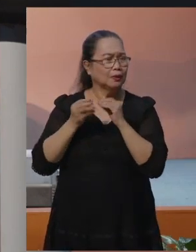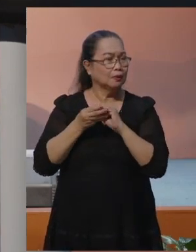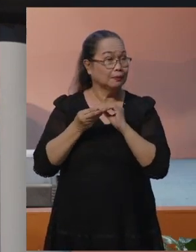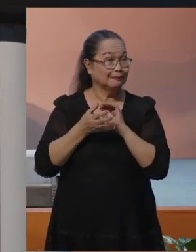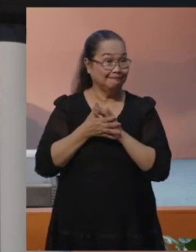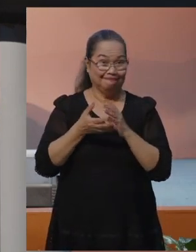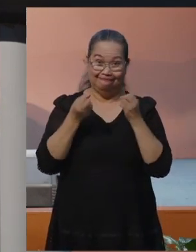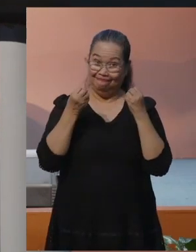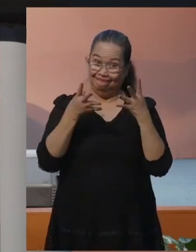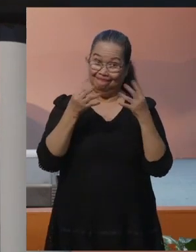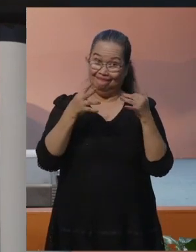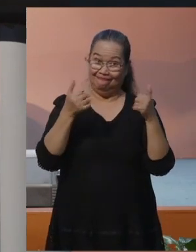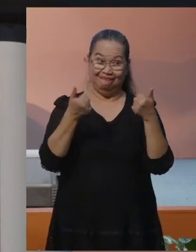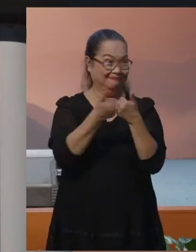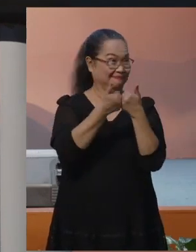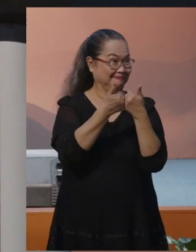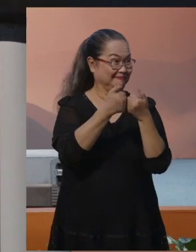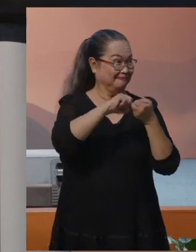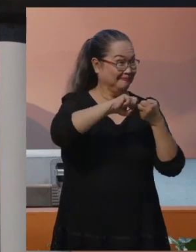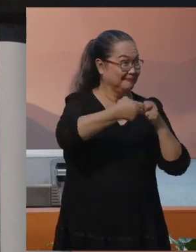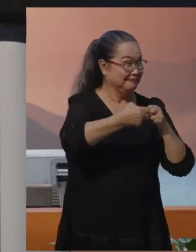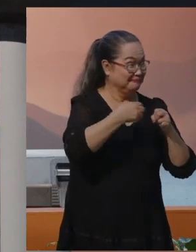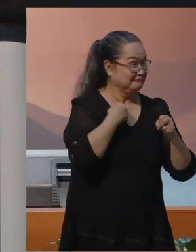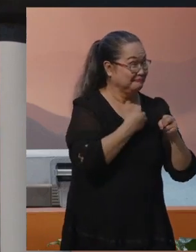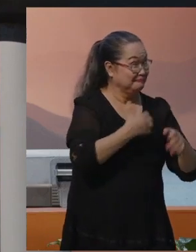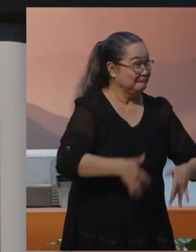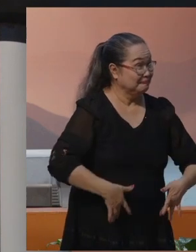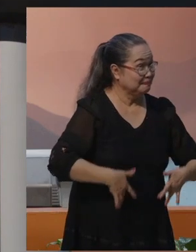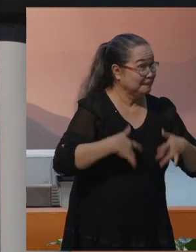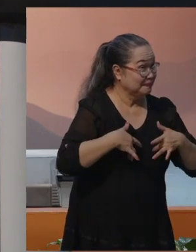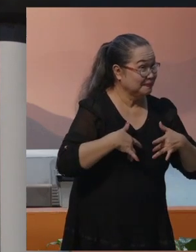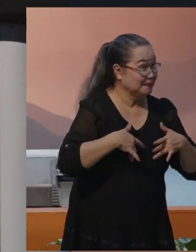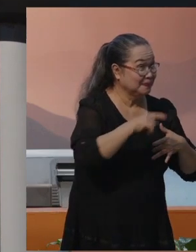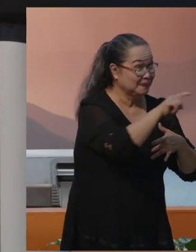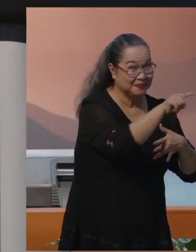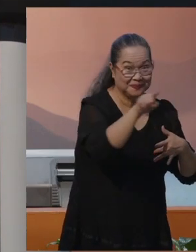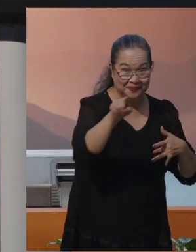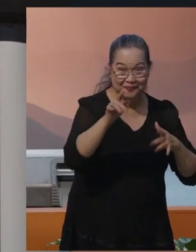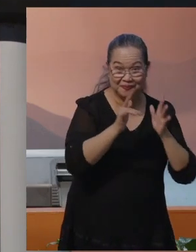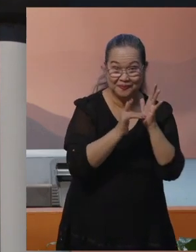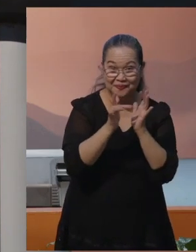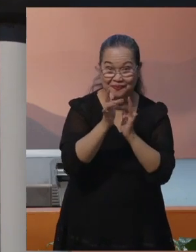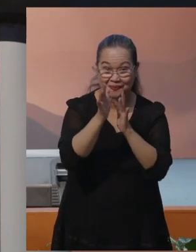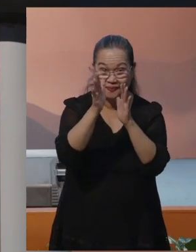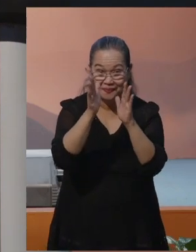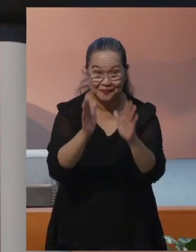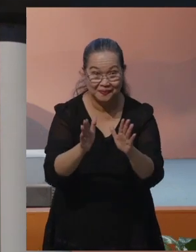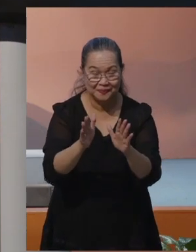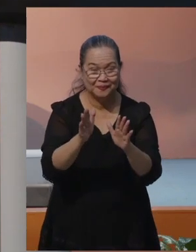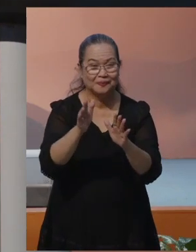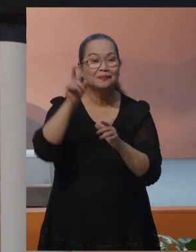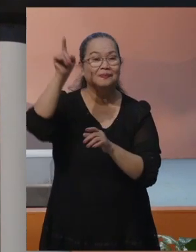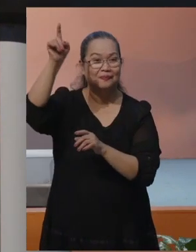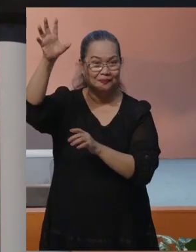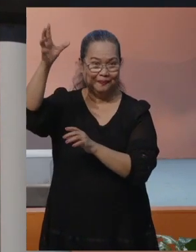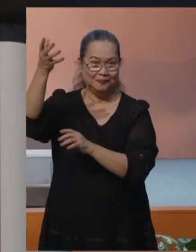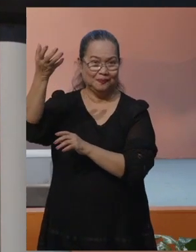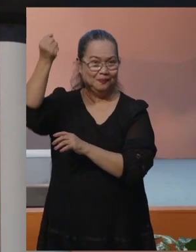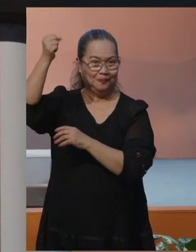Maraming hamon sa buhay natin na mga hinirang ng Diyos ayon sa kanyang kagandahang